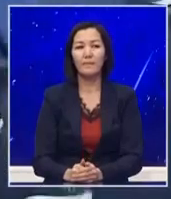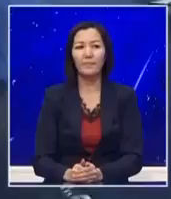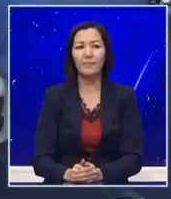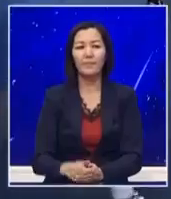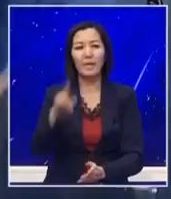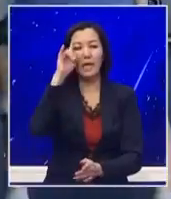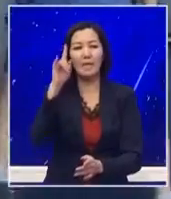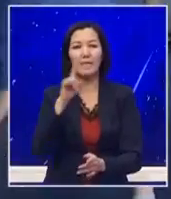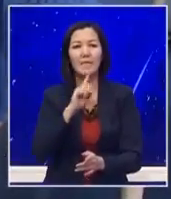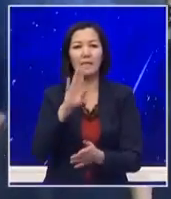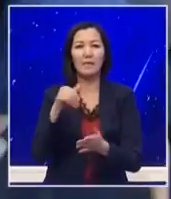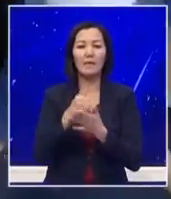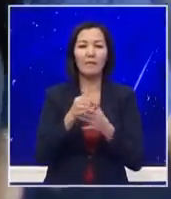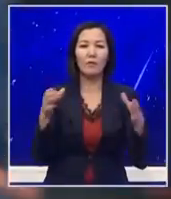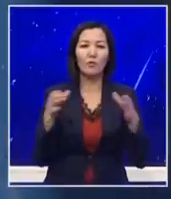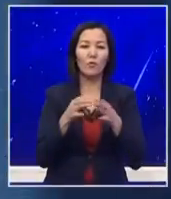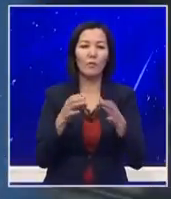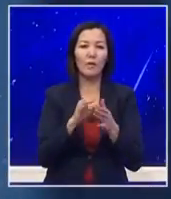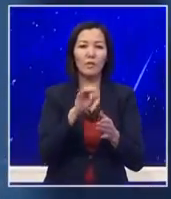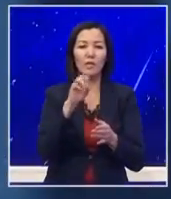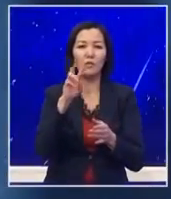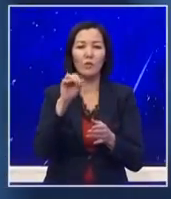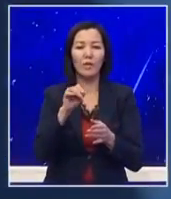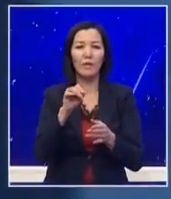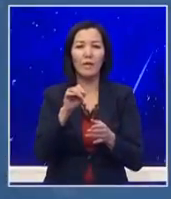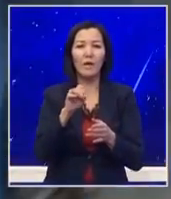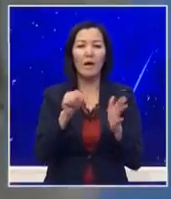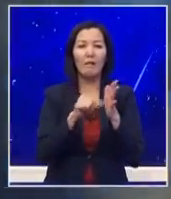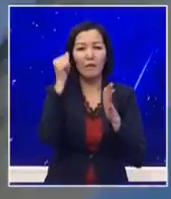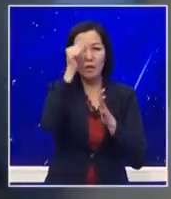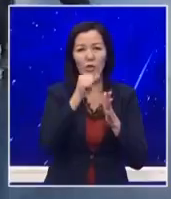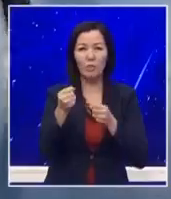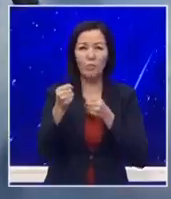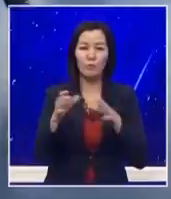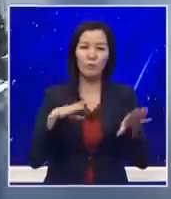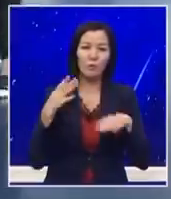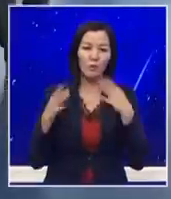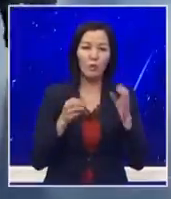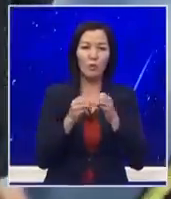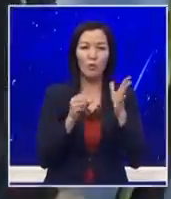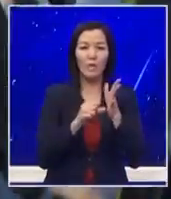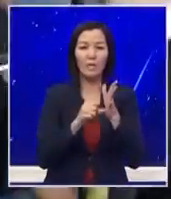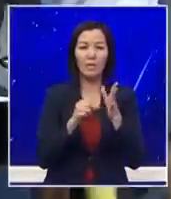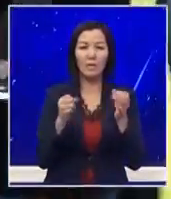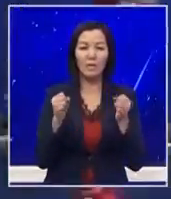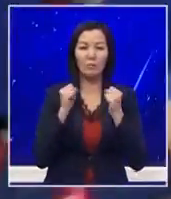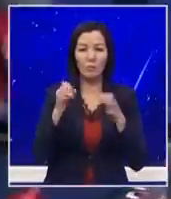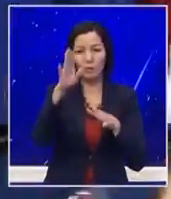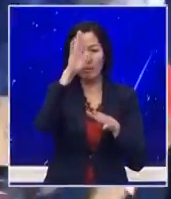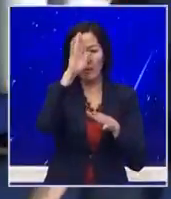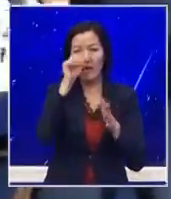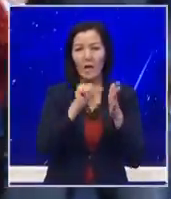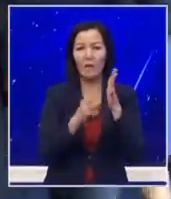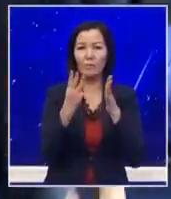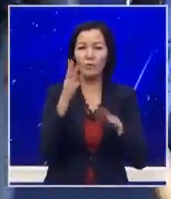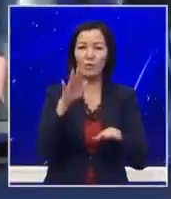Ел біріншілігінде бас жүлде негізгі үміткерлердің бірі Жасұлан Абдолда. Ол 6 жылдан бері бокспен айналысады. 16 жастағы былғары қолғап шебері 63